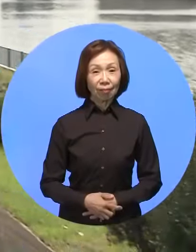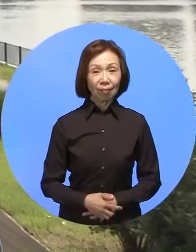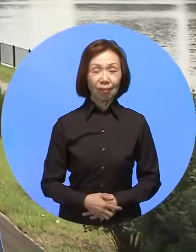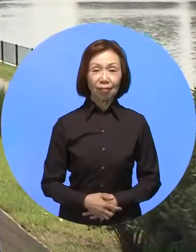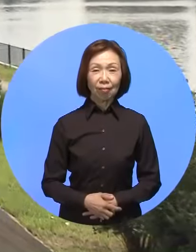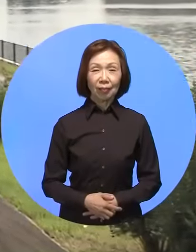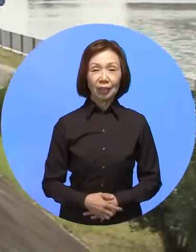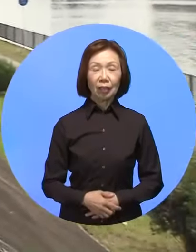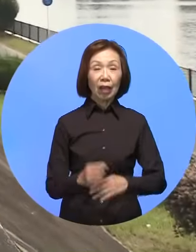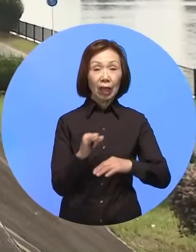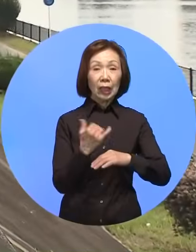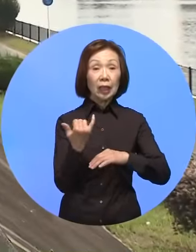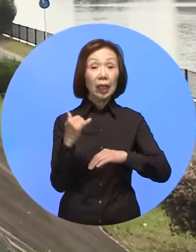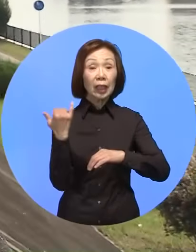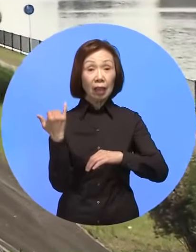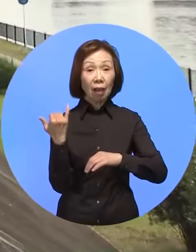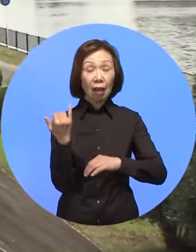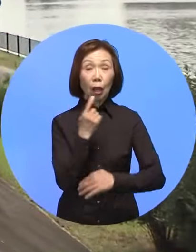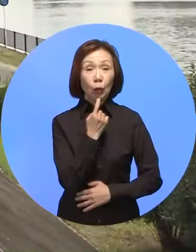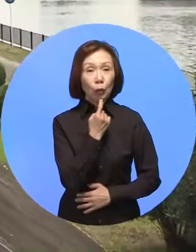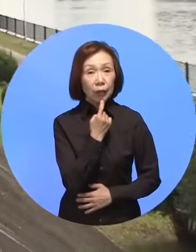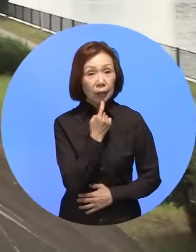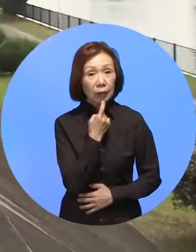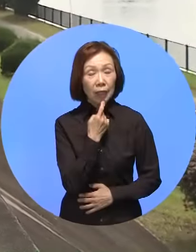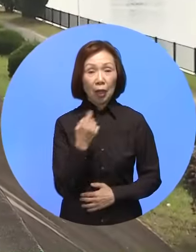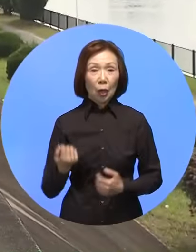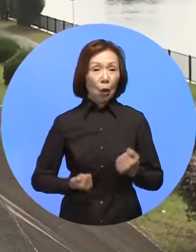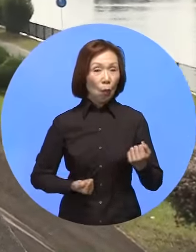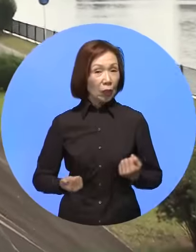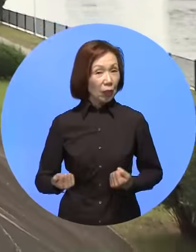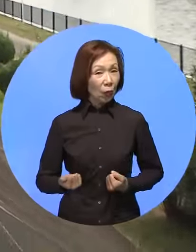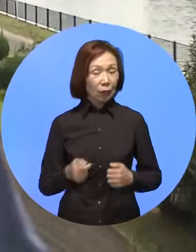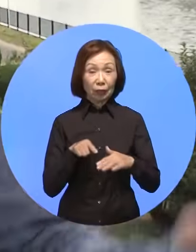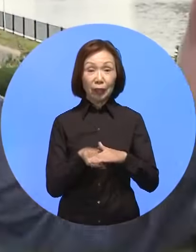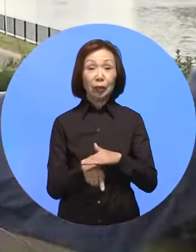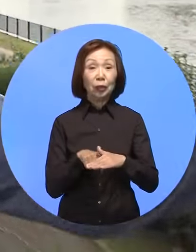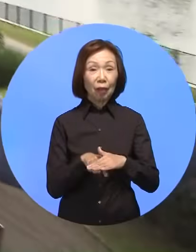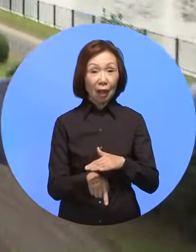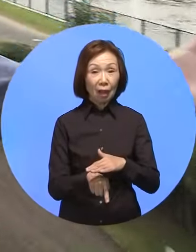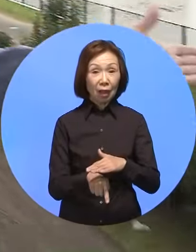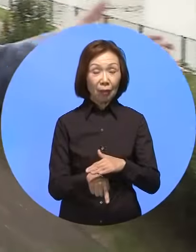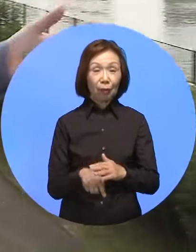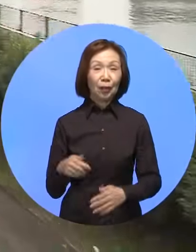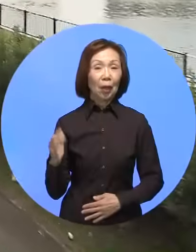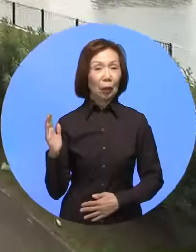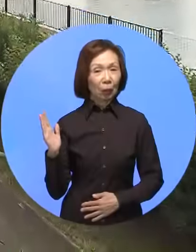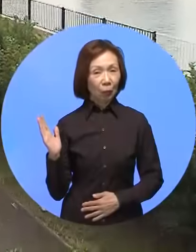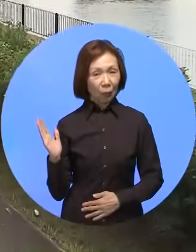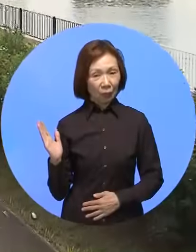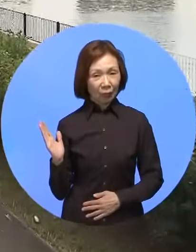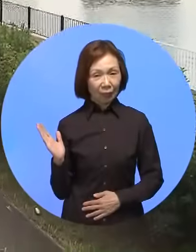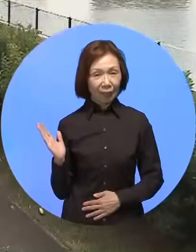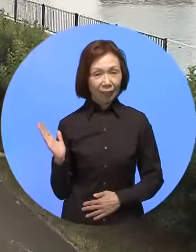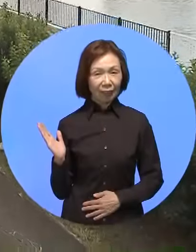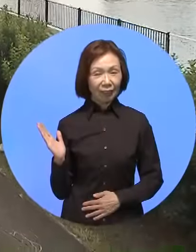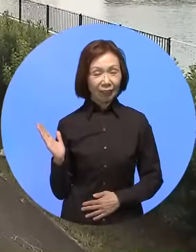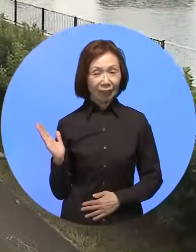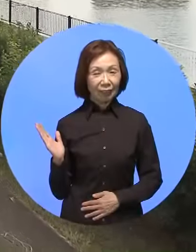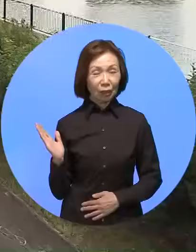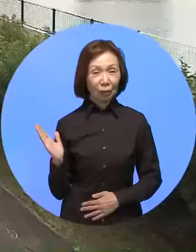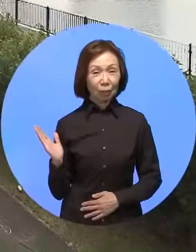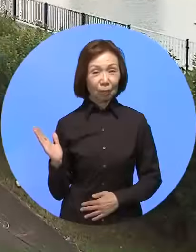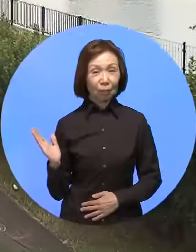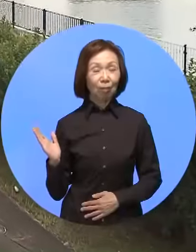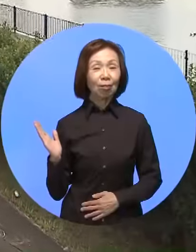さてこの移籍が不思議で面白いと言われる鍵となるのがお香を流れるかんだしじゃあとこの場所から